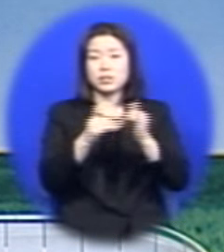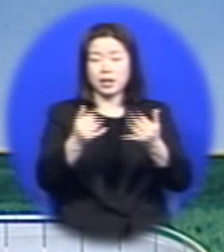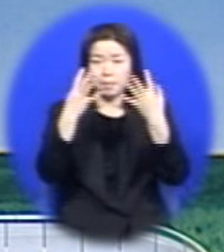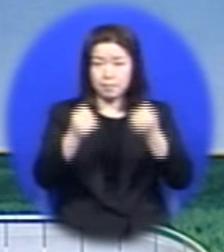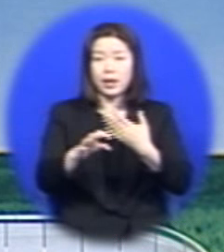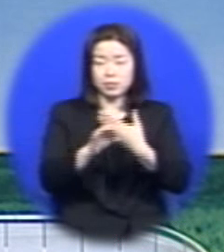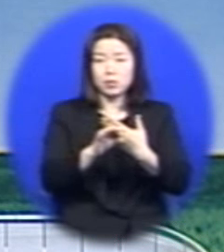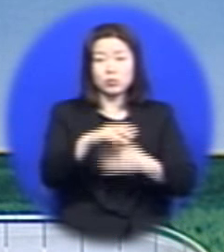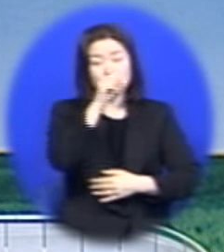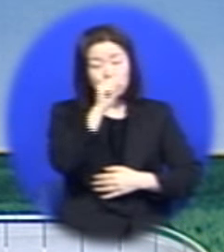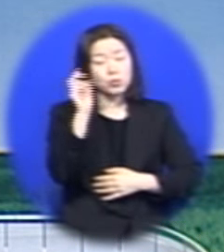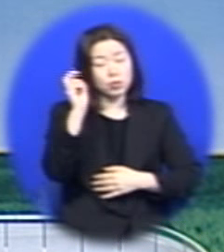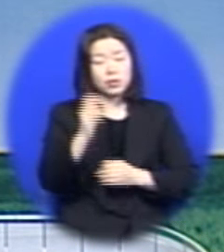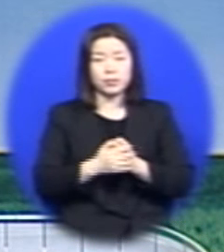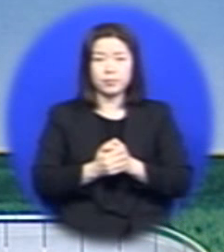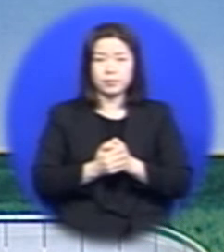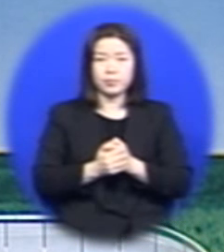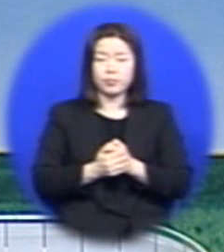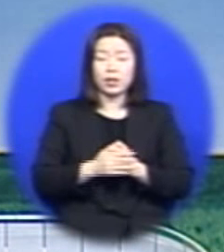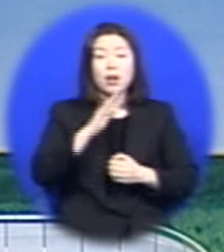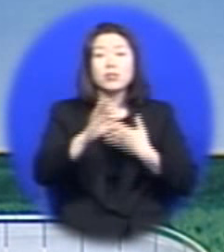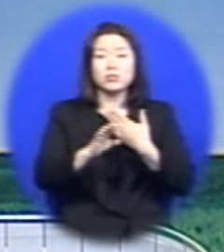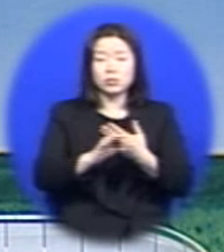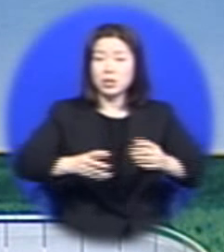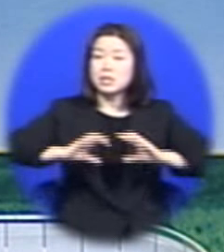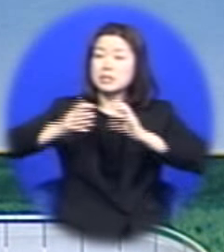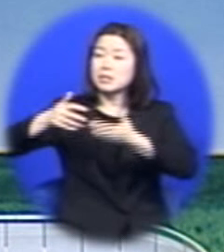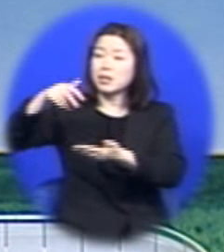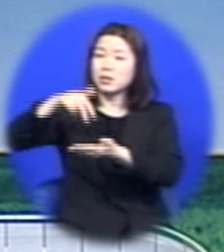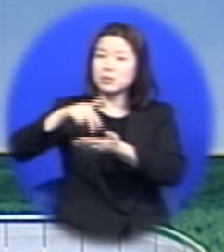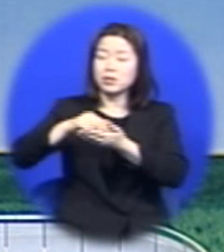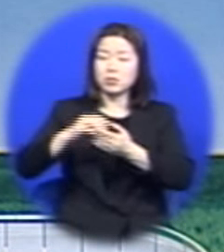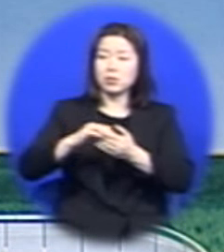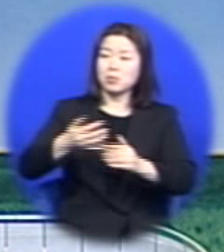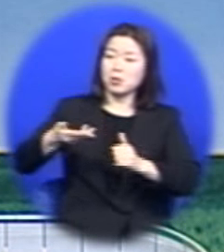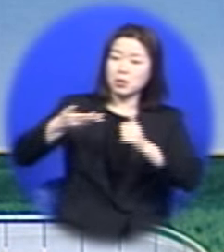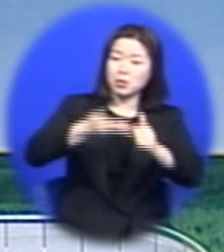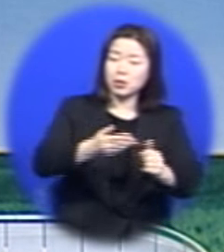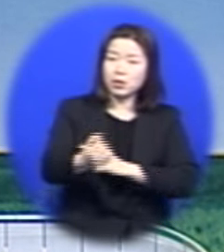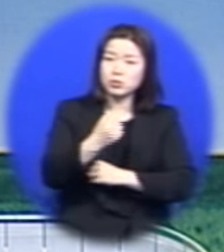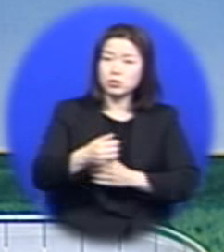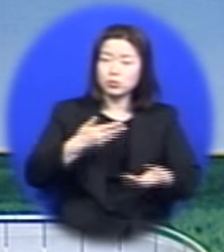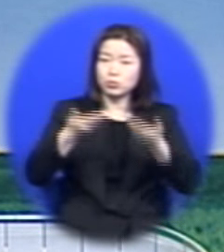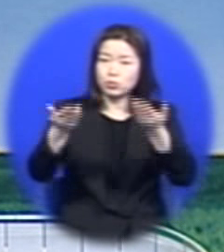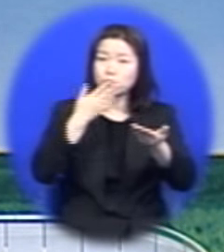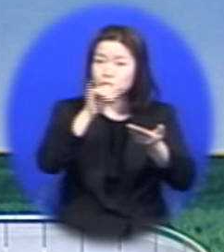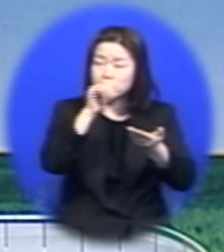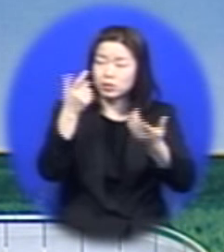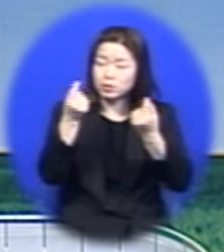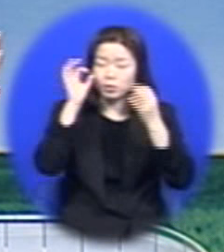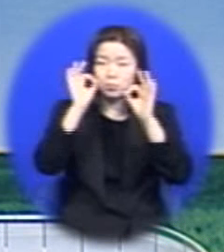많으면 좋겠죠. 그러면 세상에서도 영향력을 행사하는 것처럼 보일 수도 있을 거고